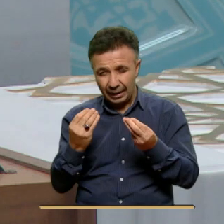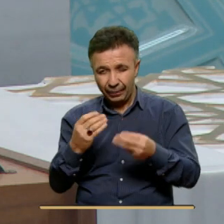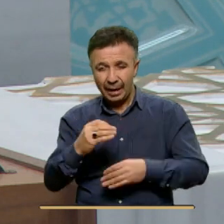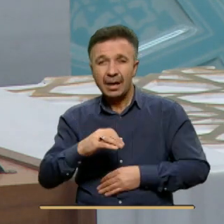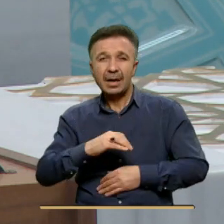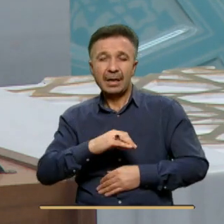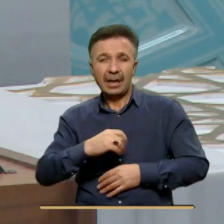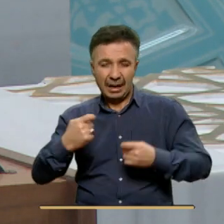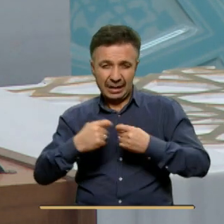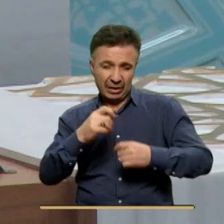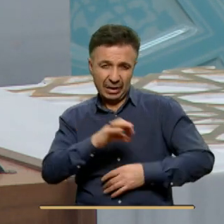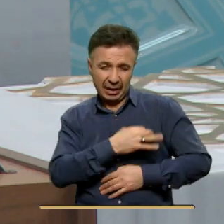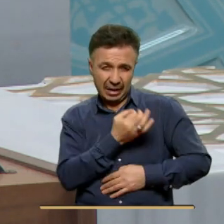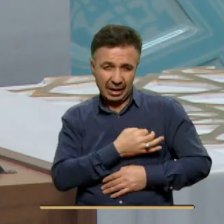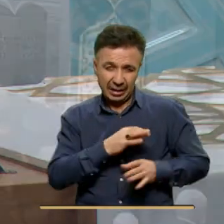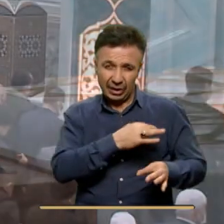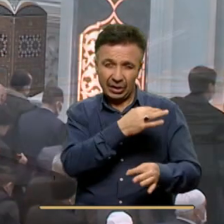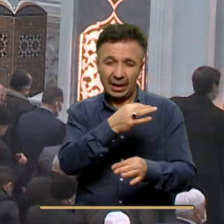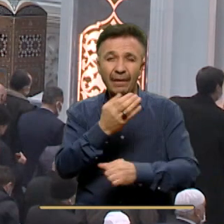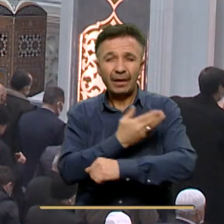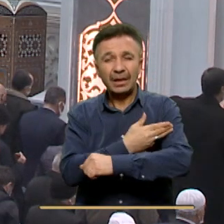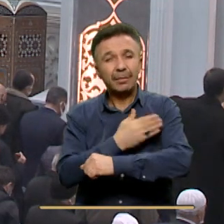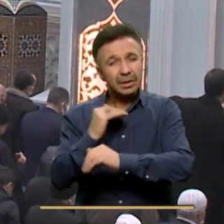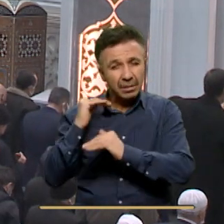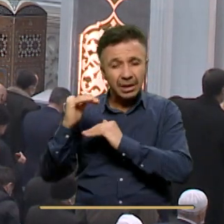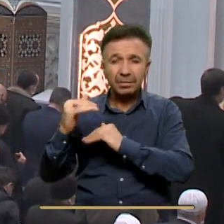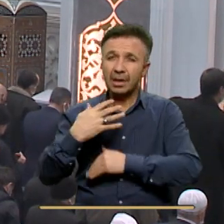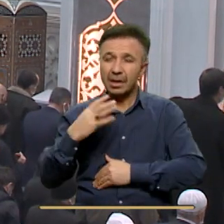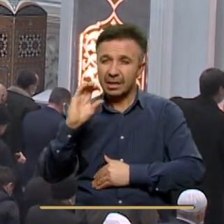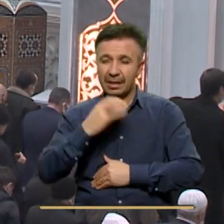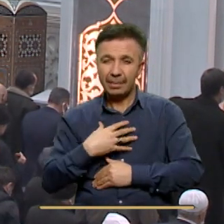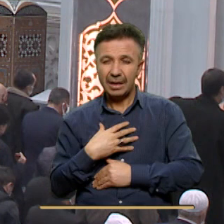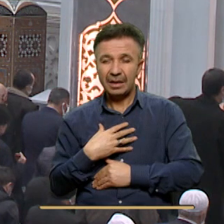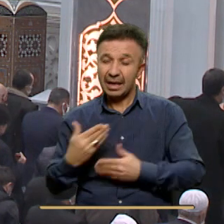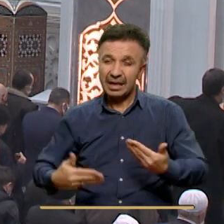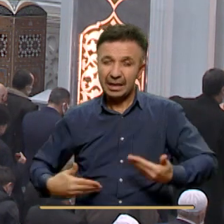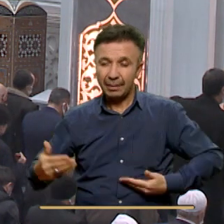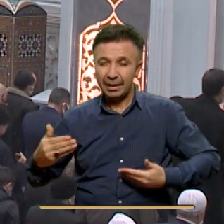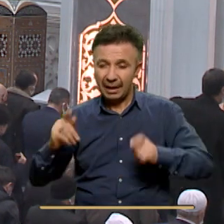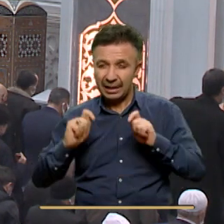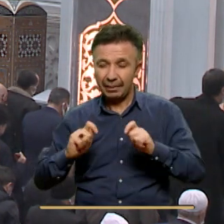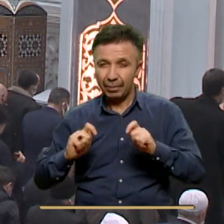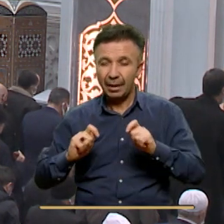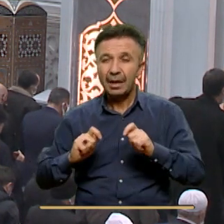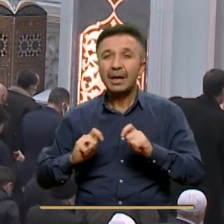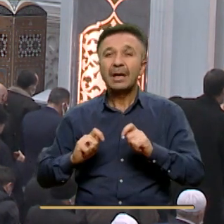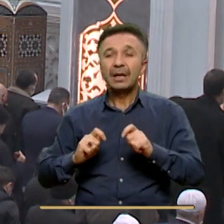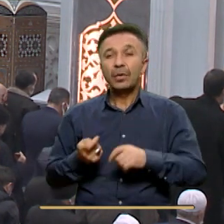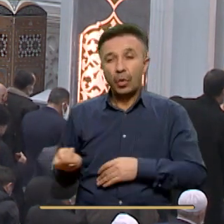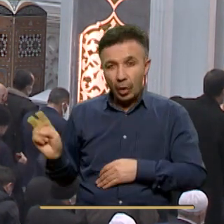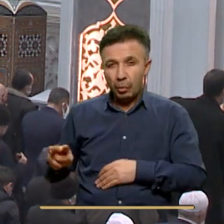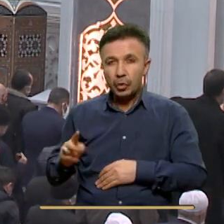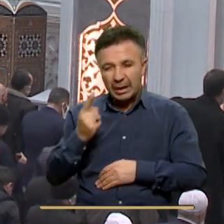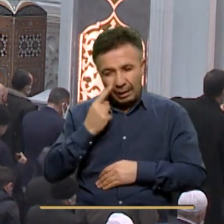gazilerimize, vatanımıza, milletimize, dinimize hizmet edip ahirete göçmüş devlet adamlarımıza, mümin